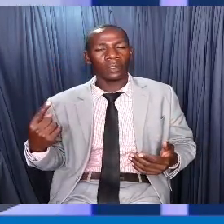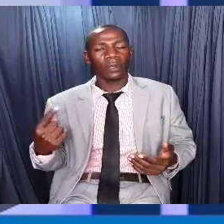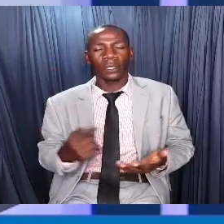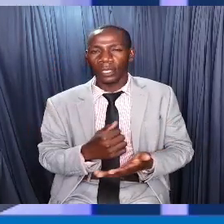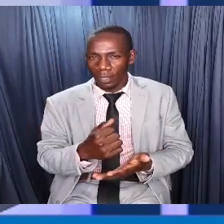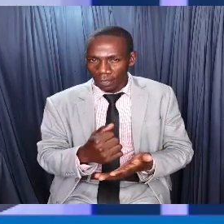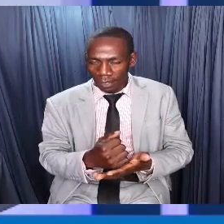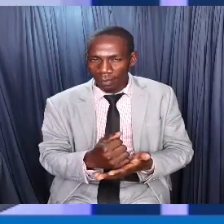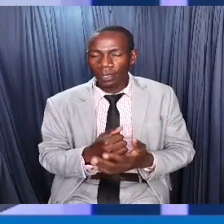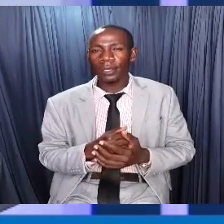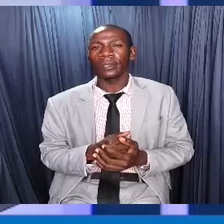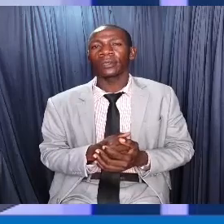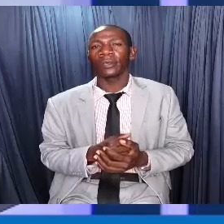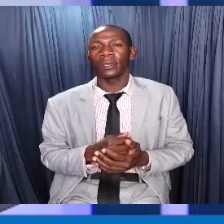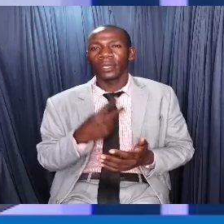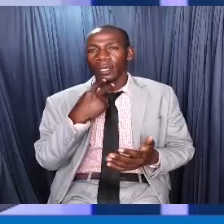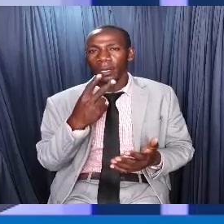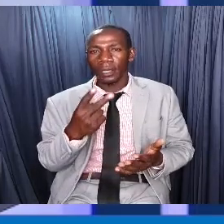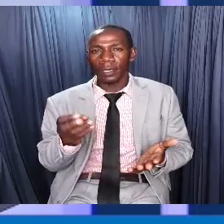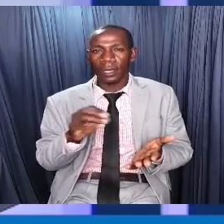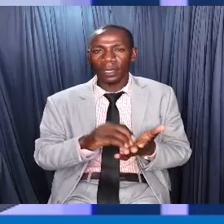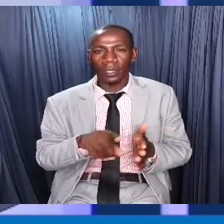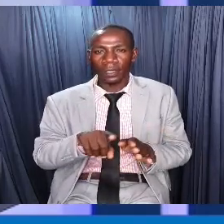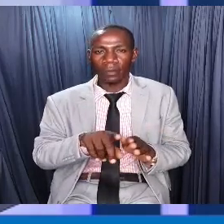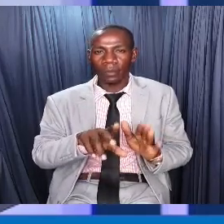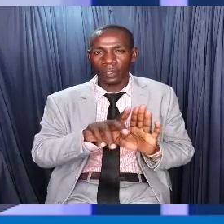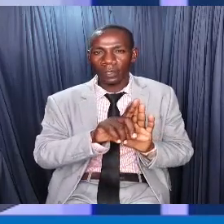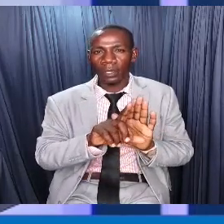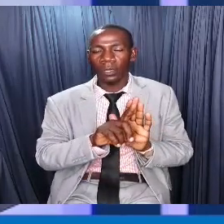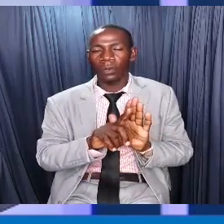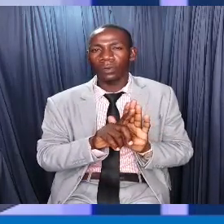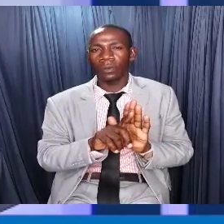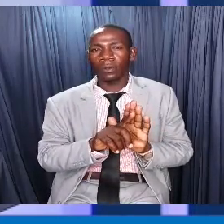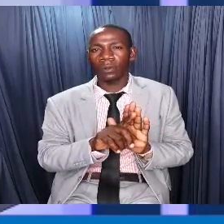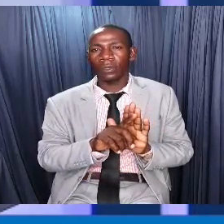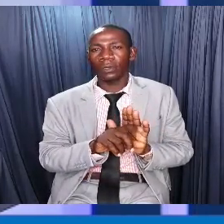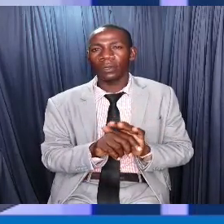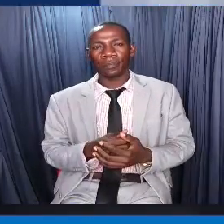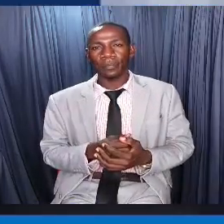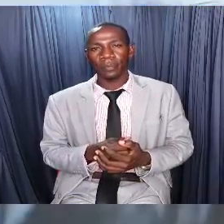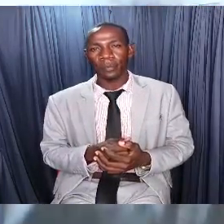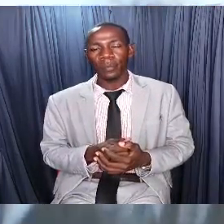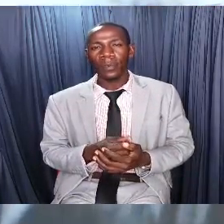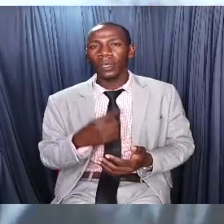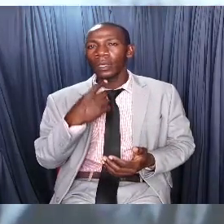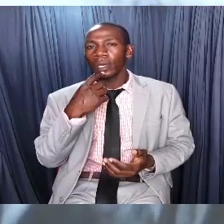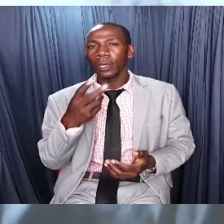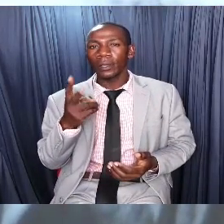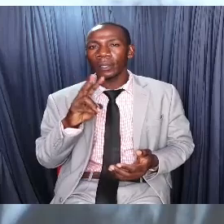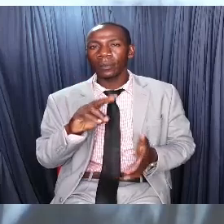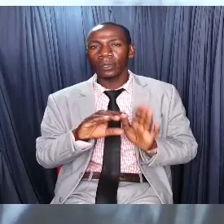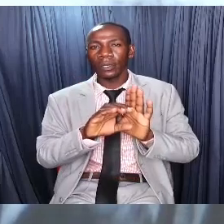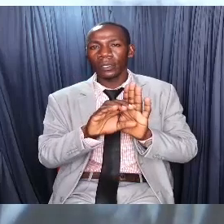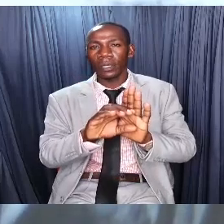Bwana Yesu asifiwe sana. Amen. Tusomee tena hapo mahali. Read for us again the same. Tusomee tena. Read for us again the same. Akawaambia mfano